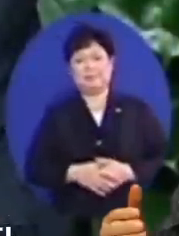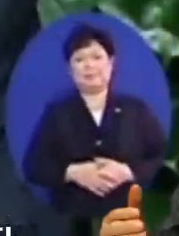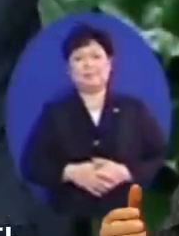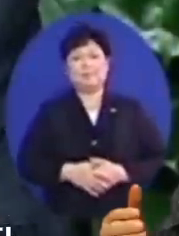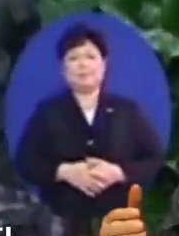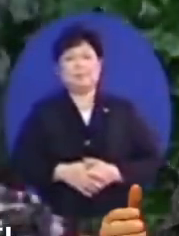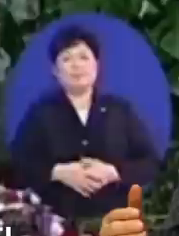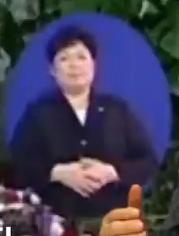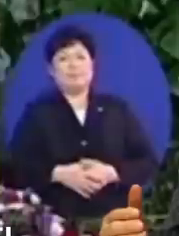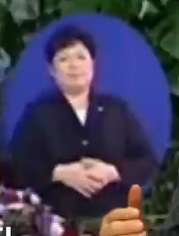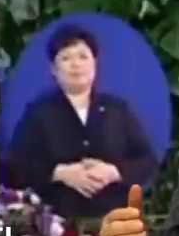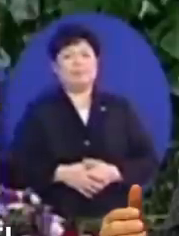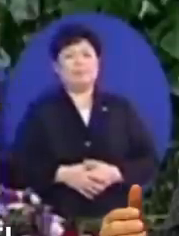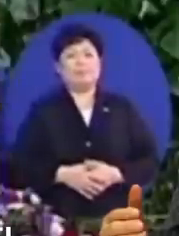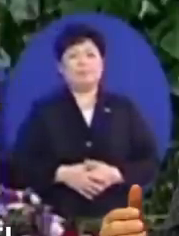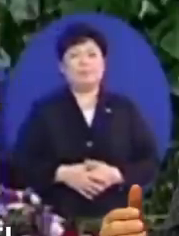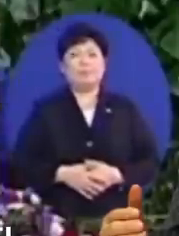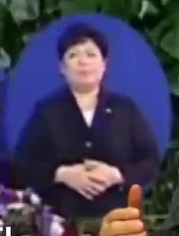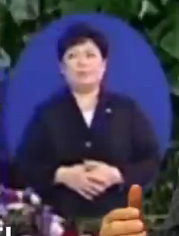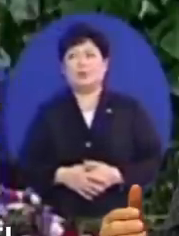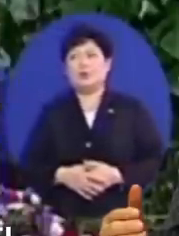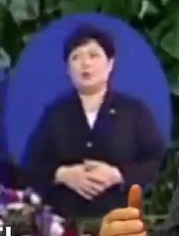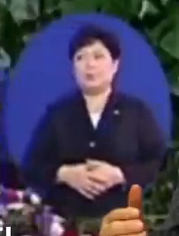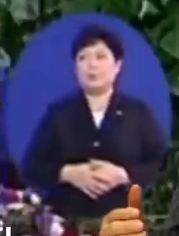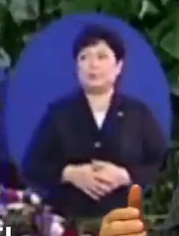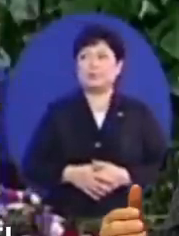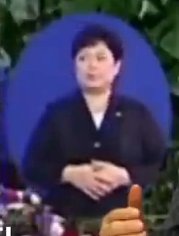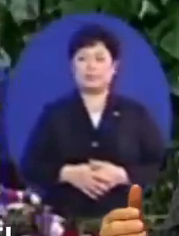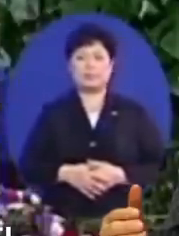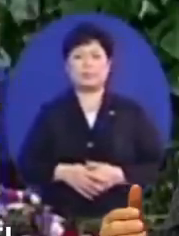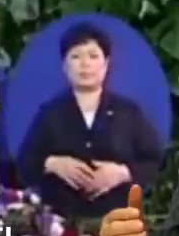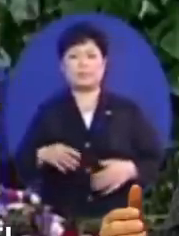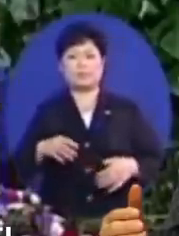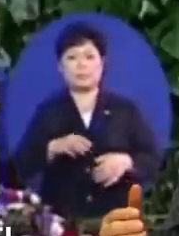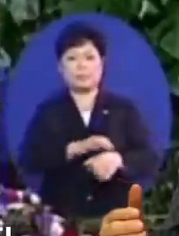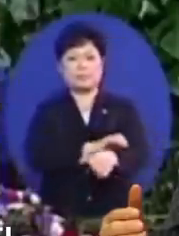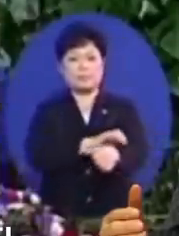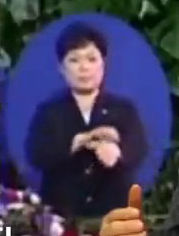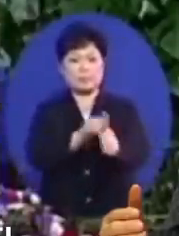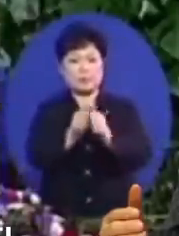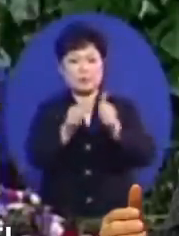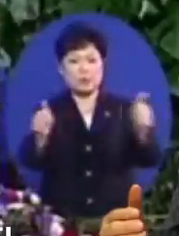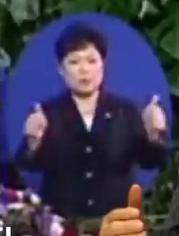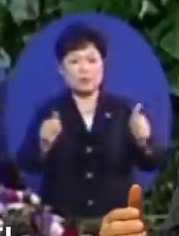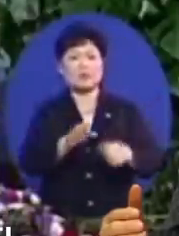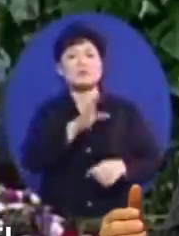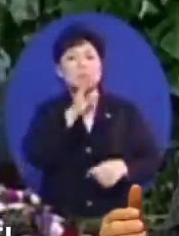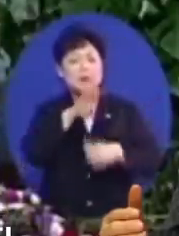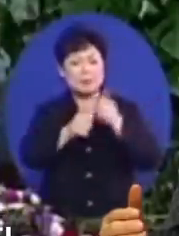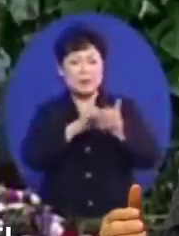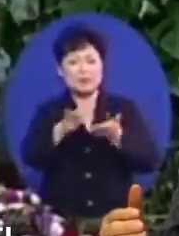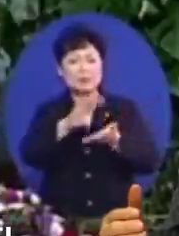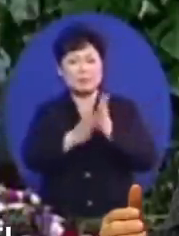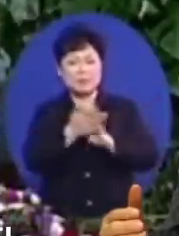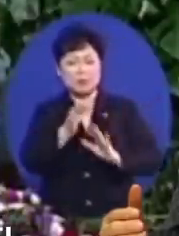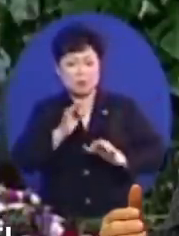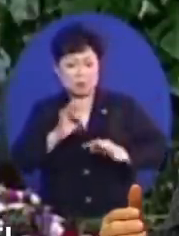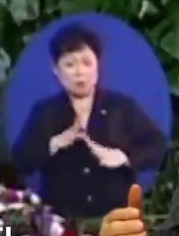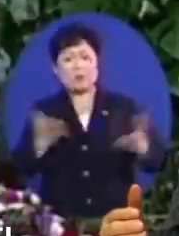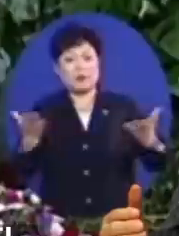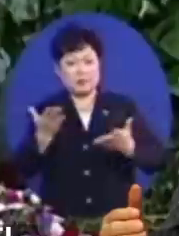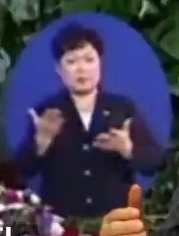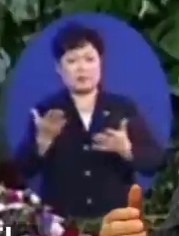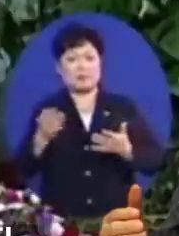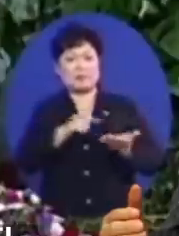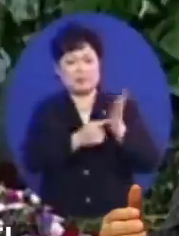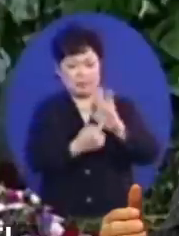9절에 하나님은 헤아릴 수 없이 큰 일을 행하시며 기이한 일을 셀 수 없이 행하신다고 말하는 것입니다. 그러므로 우리가 하나님과 같이 살